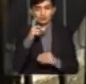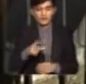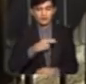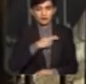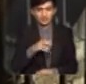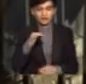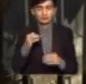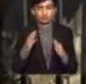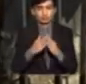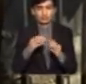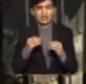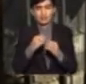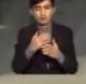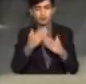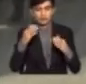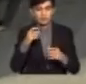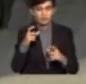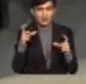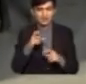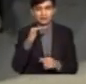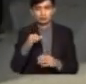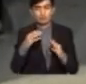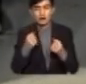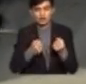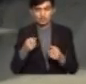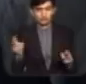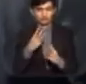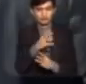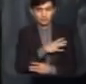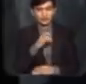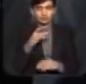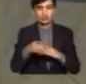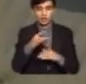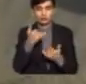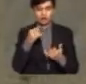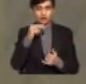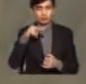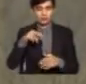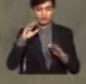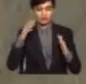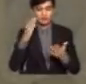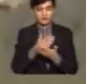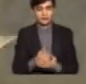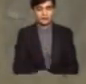домов магазинов и машин в регионе до сих пор действуют режим чрезвычайной ситуации